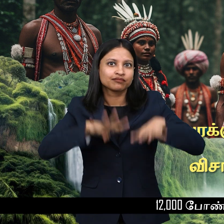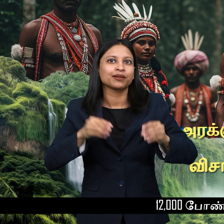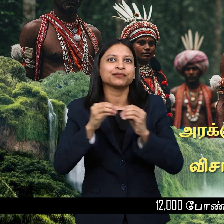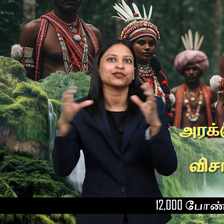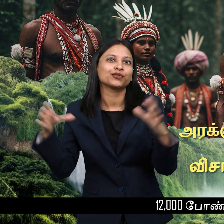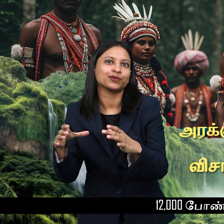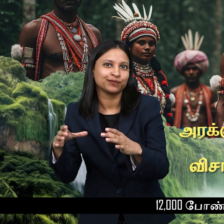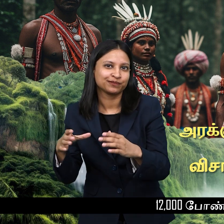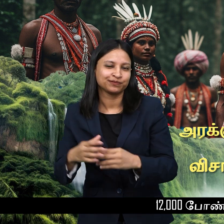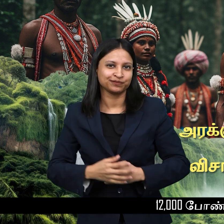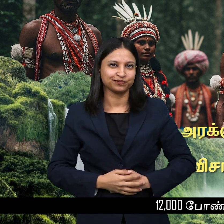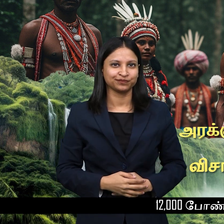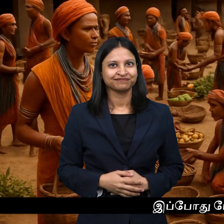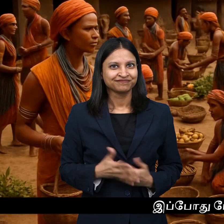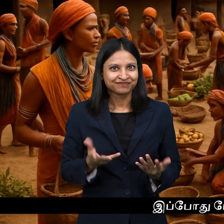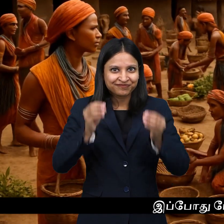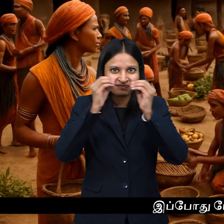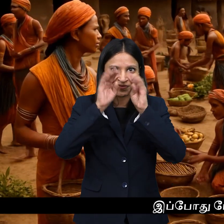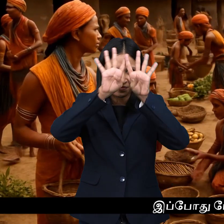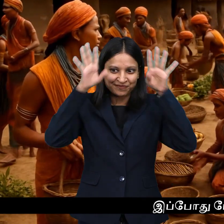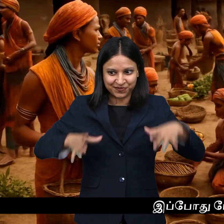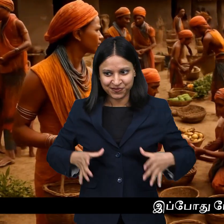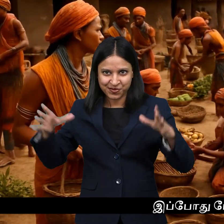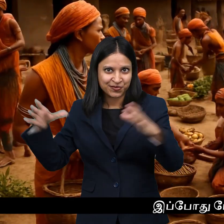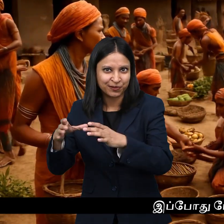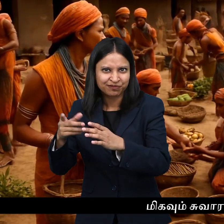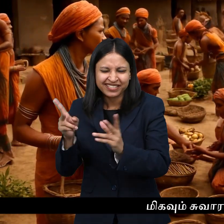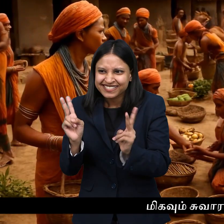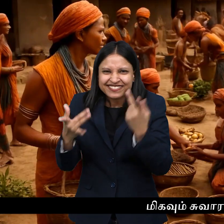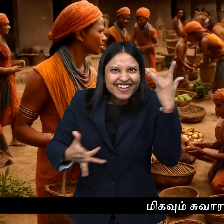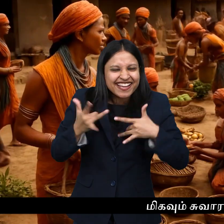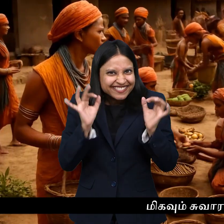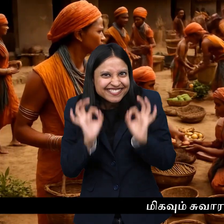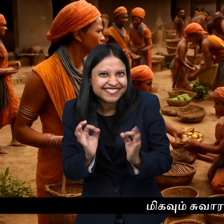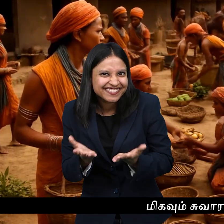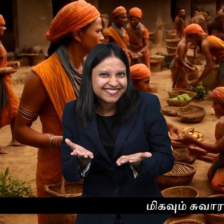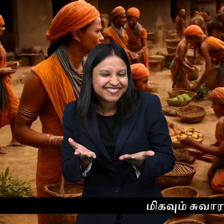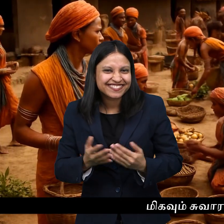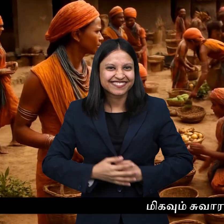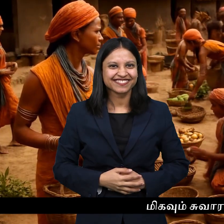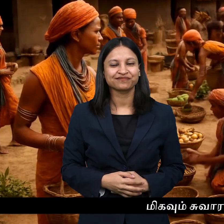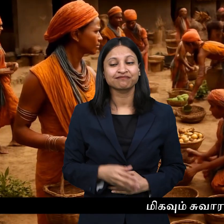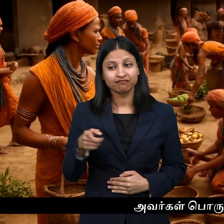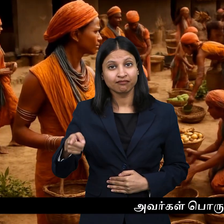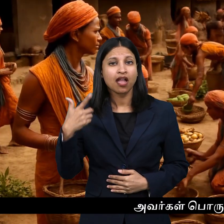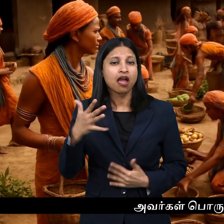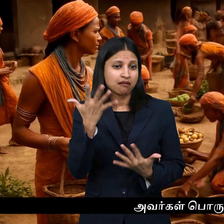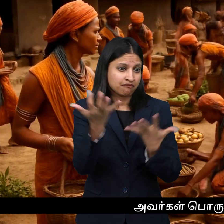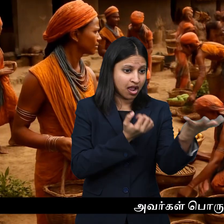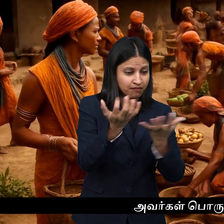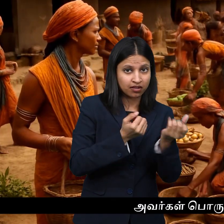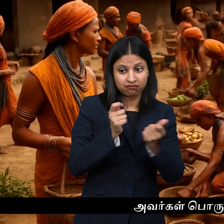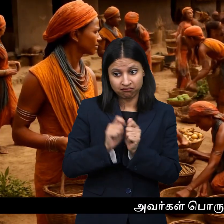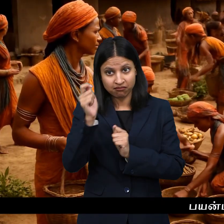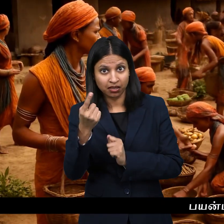போண்டாக்கள் வாழ்கின்றன. இப்போது போண்டாக்களை பற்றி மிகவும் சுவாரஸ்யமான ஒன்று இங்கே. அவர்கள்